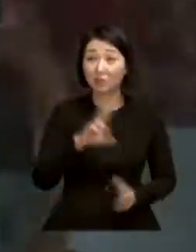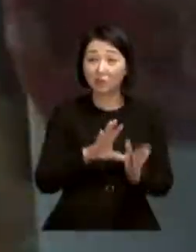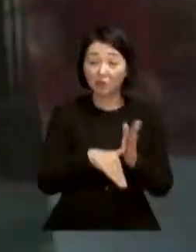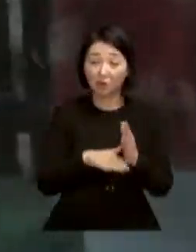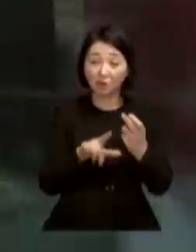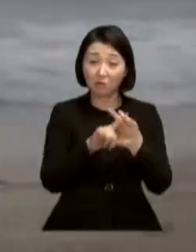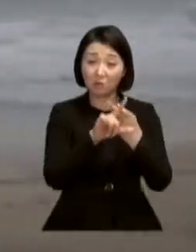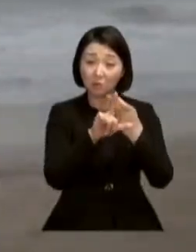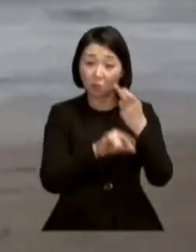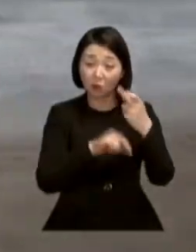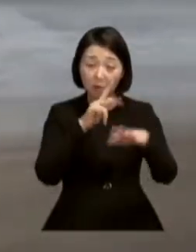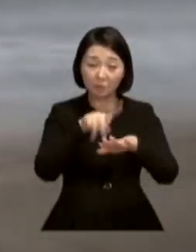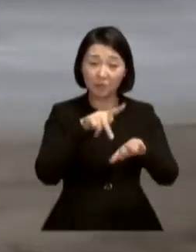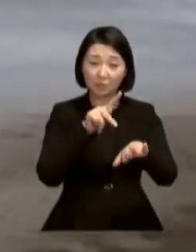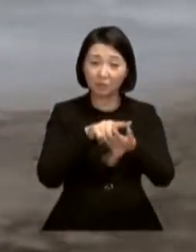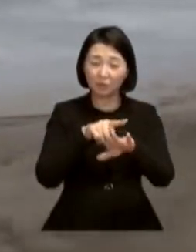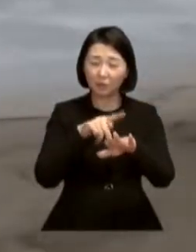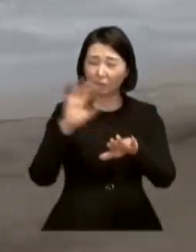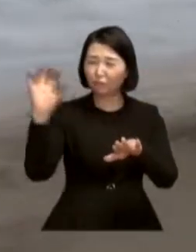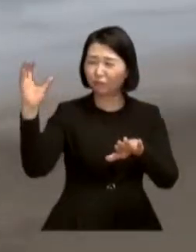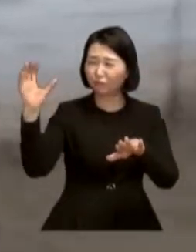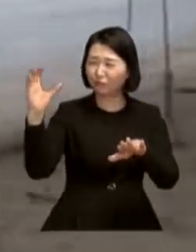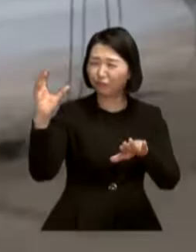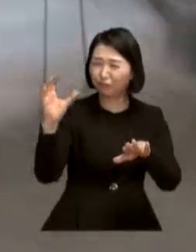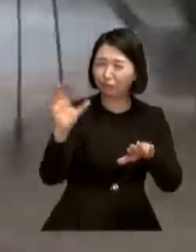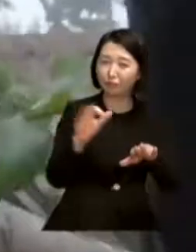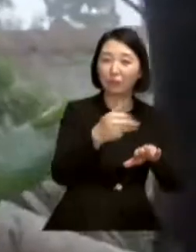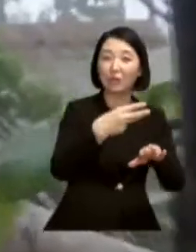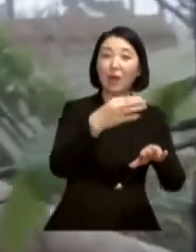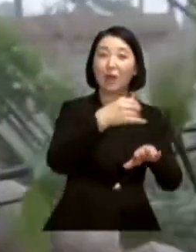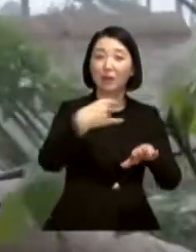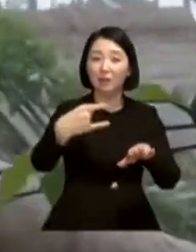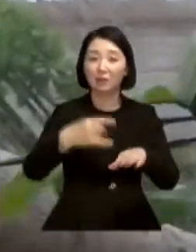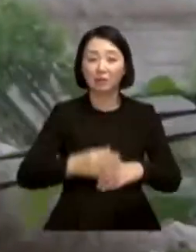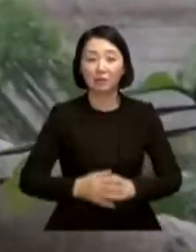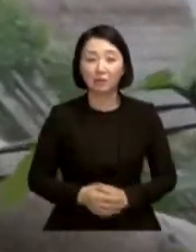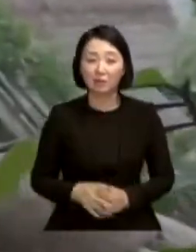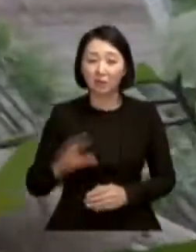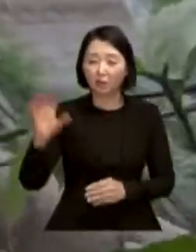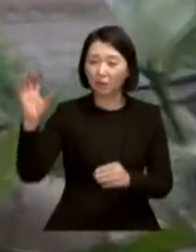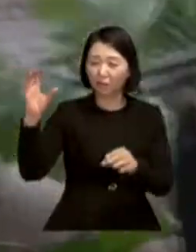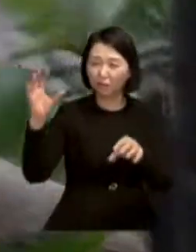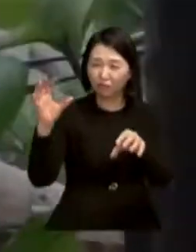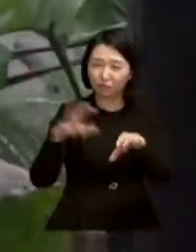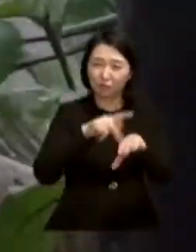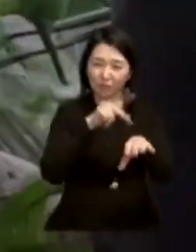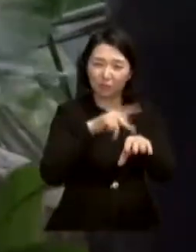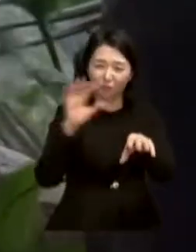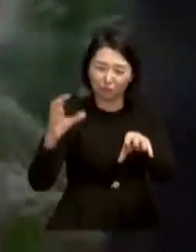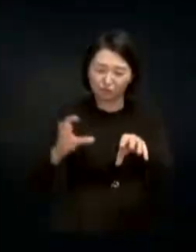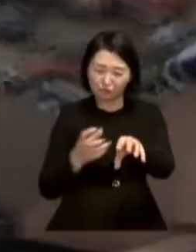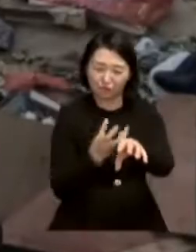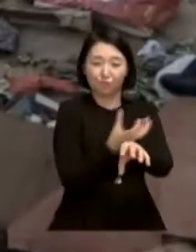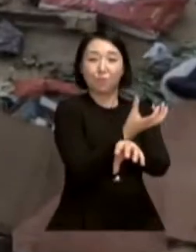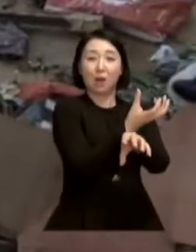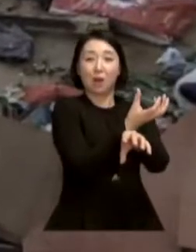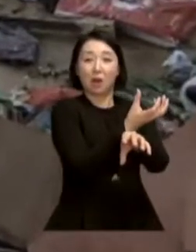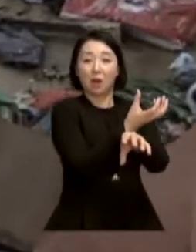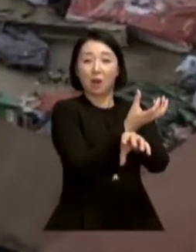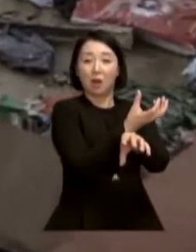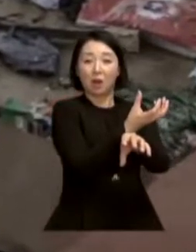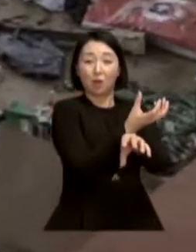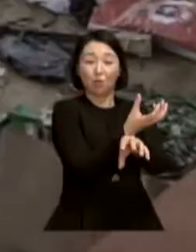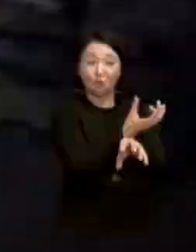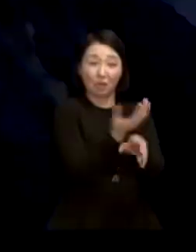2021년 12월 필리핀을 강타한 슈퍼 태풍 라이. 태풍의 중심부가 필리핀 중부를 관통하며